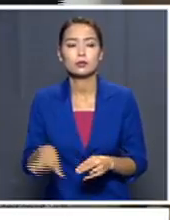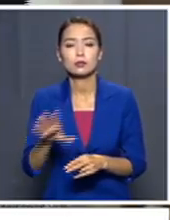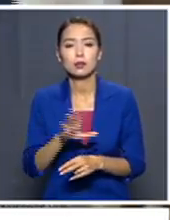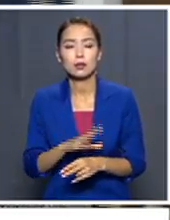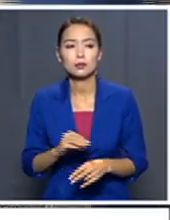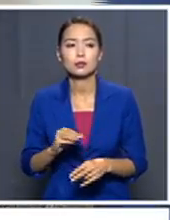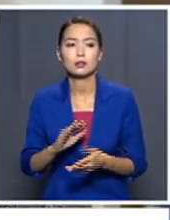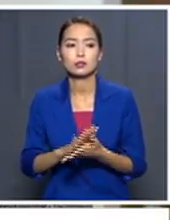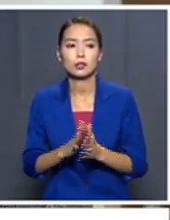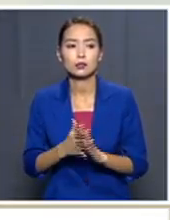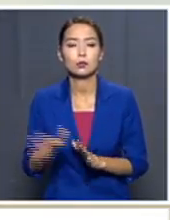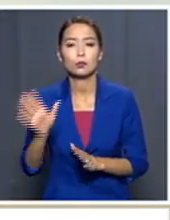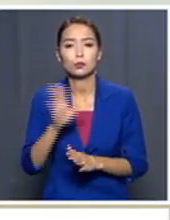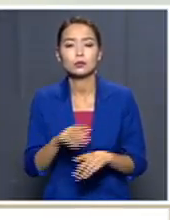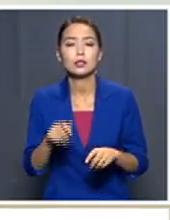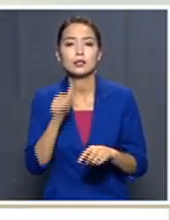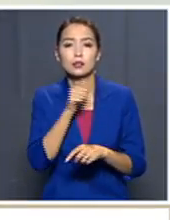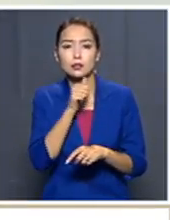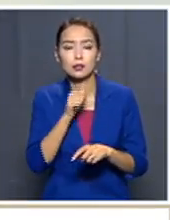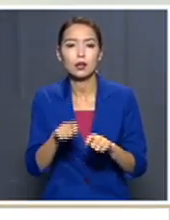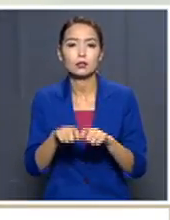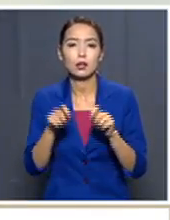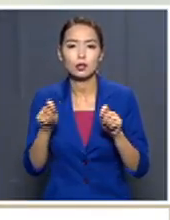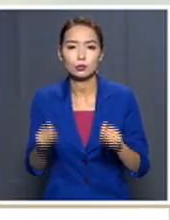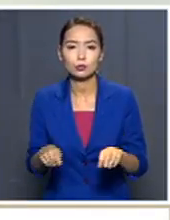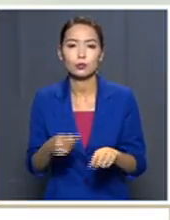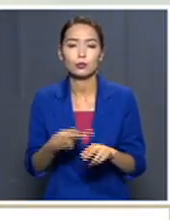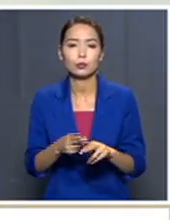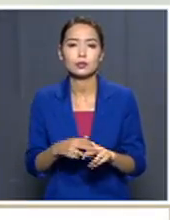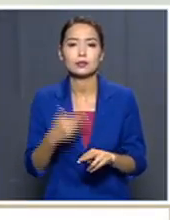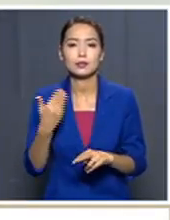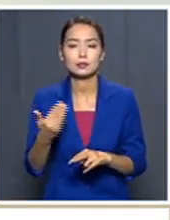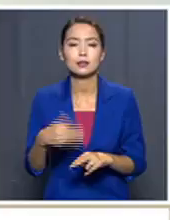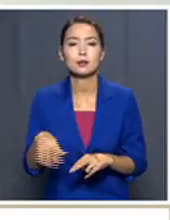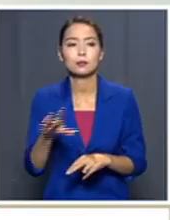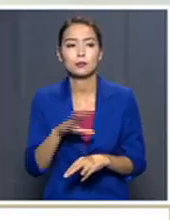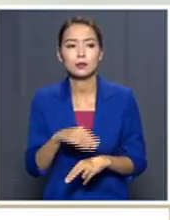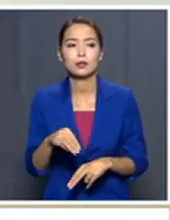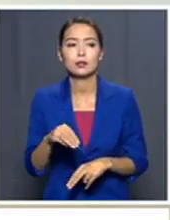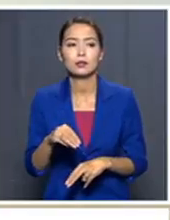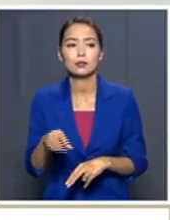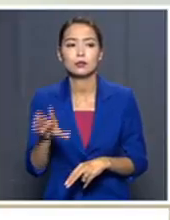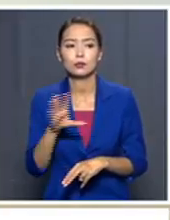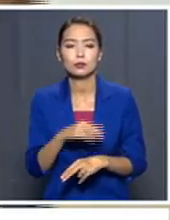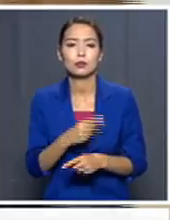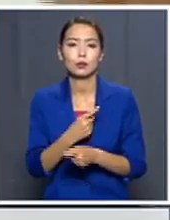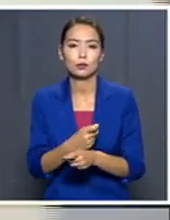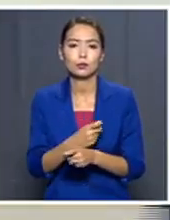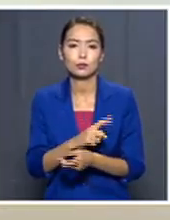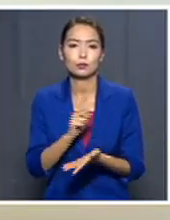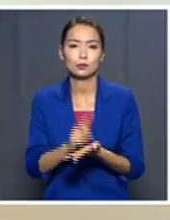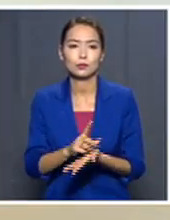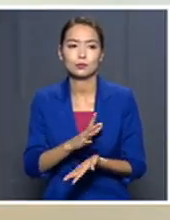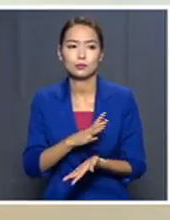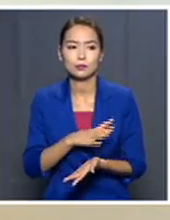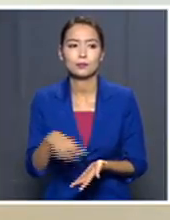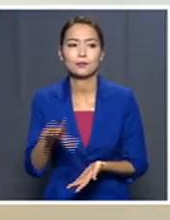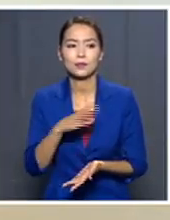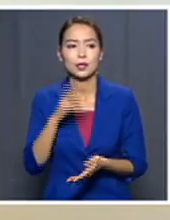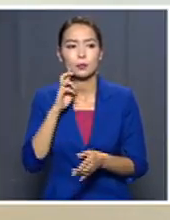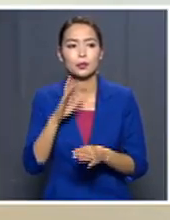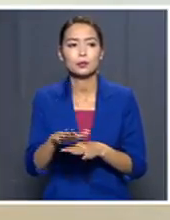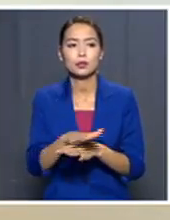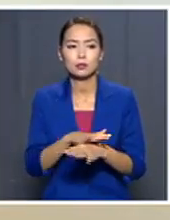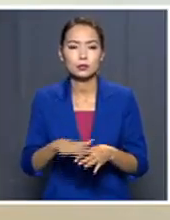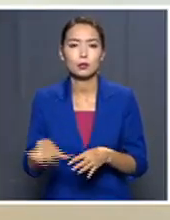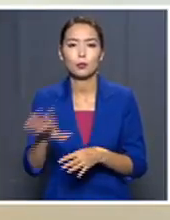даланың құндылықтарын ашу. Оның бірі айталық ру тайпалық жүйе. Біздің